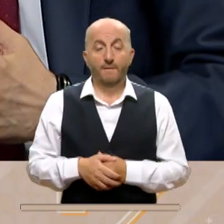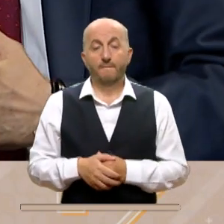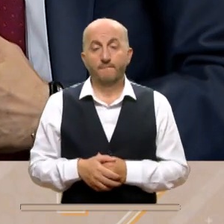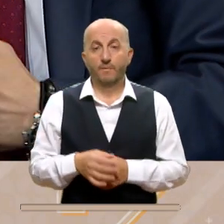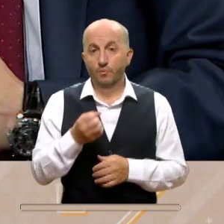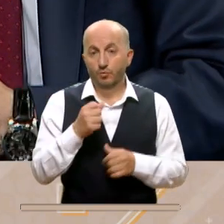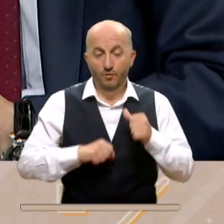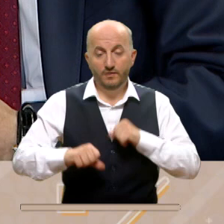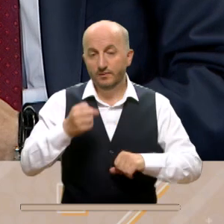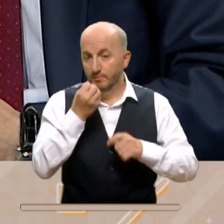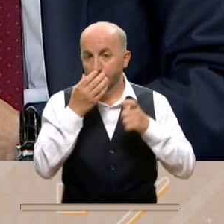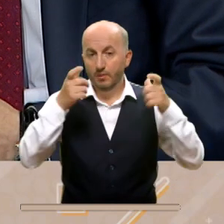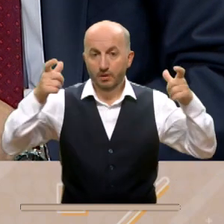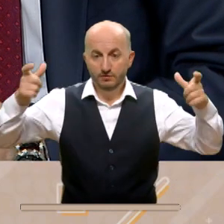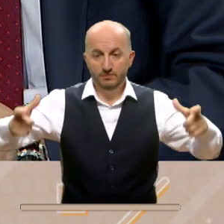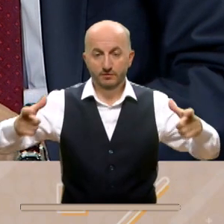Yerleşkeyi ben